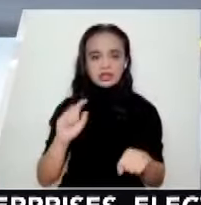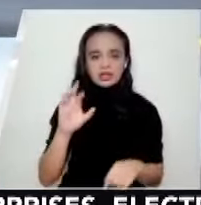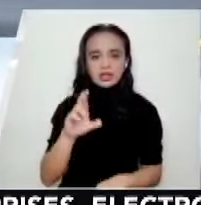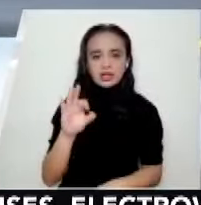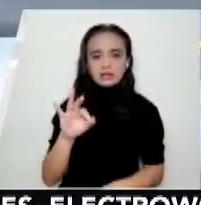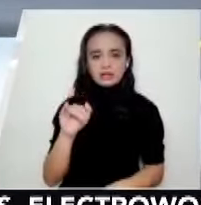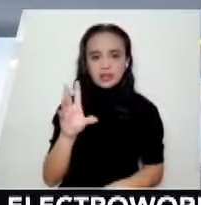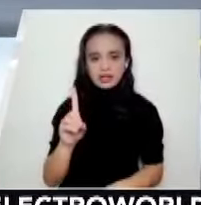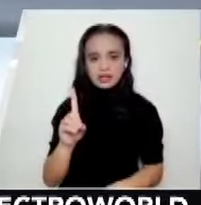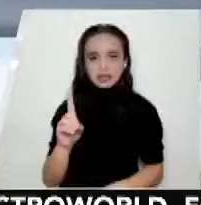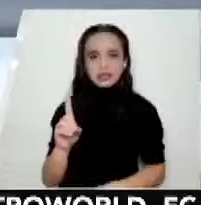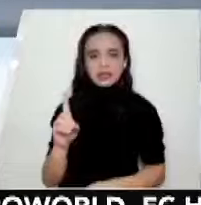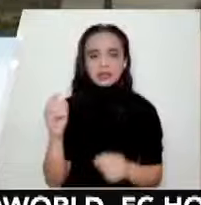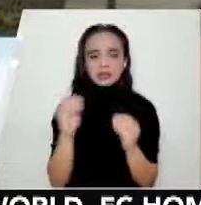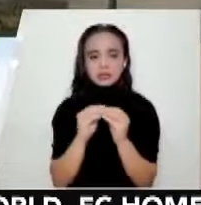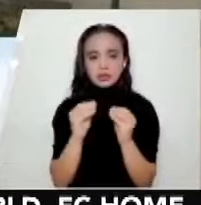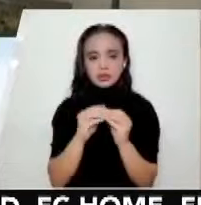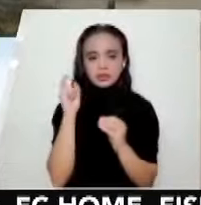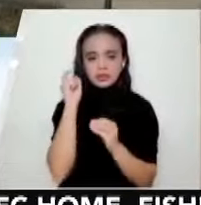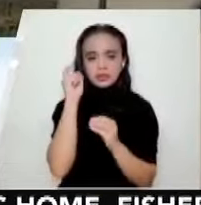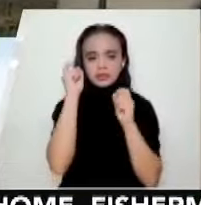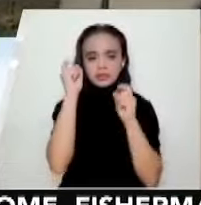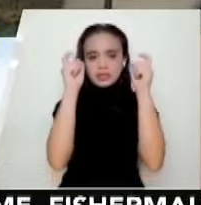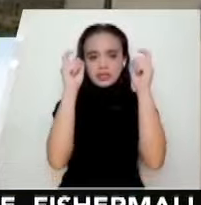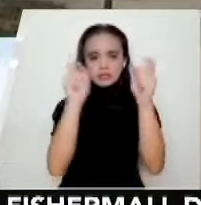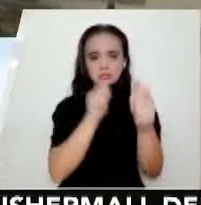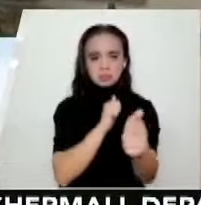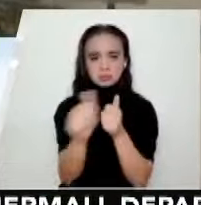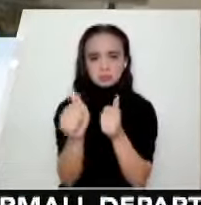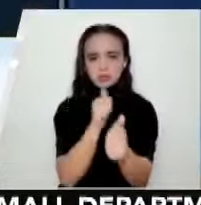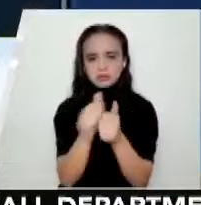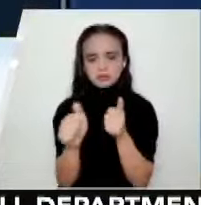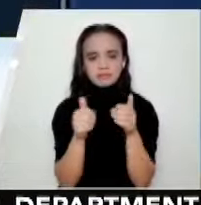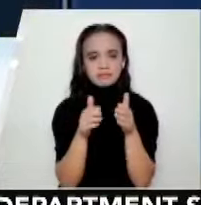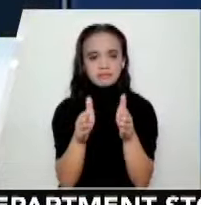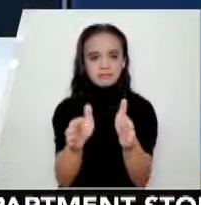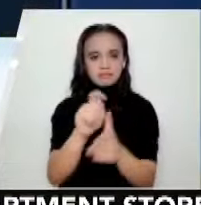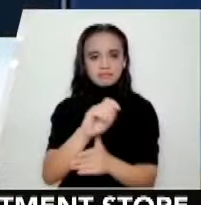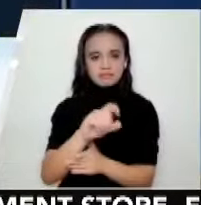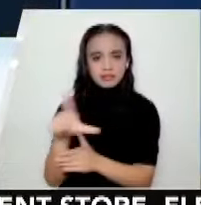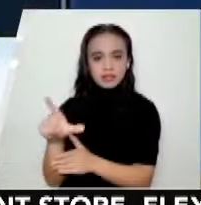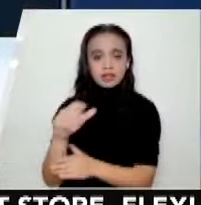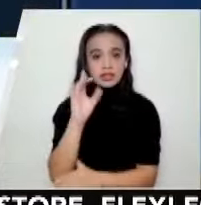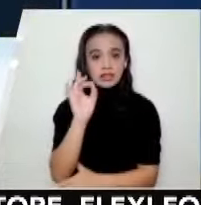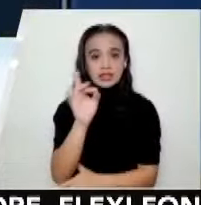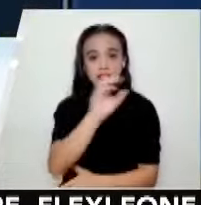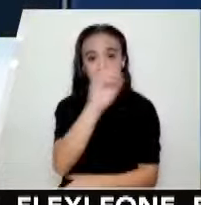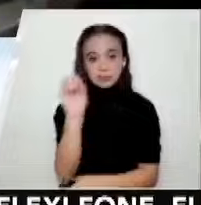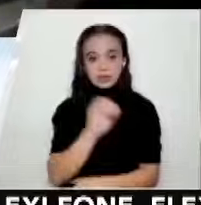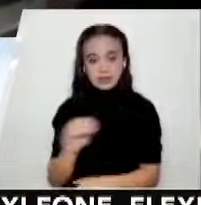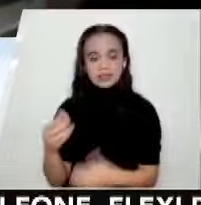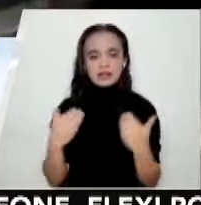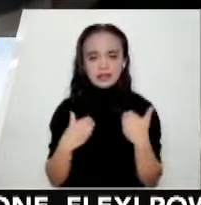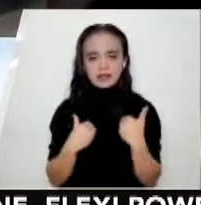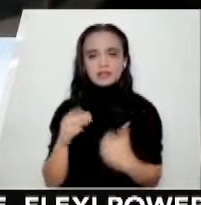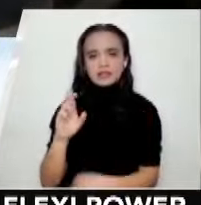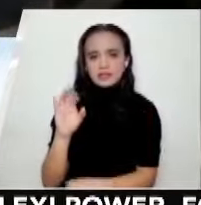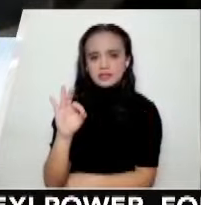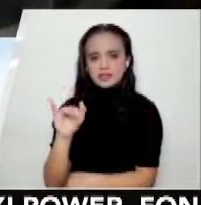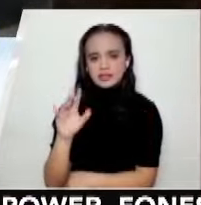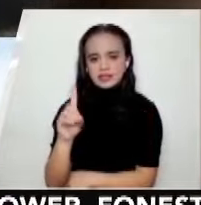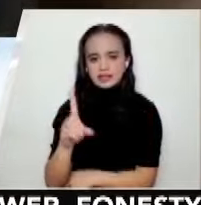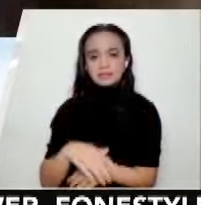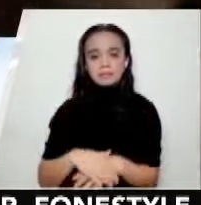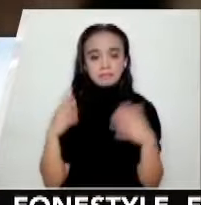magpapabilis ng pagdaan sa mga toll booth. Sa ngayon, 80% daw ng mga dumaraan ay may RFID na. Pagkalampas naman ng